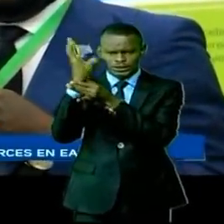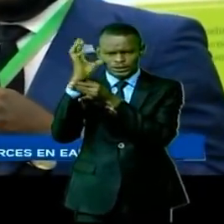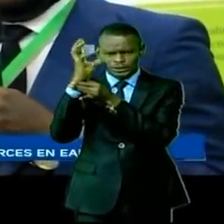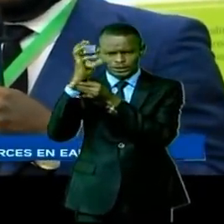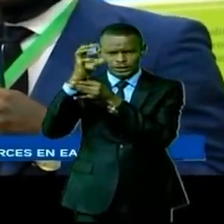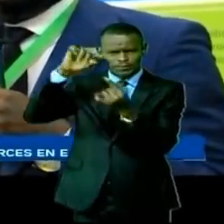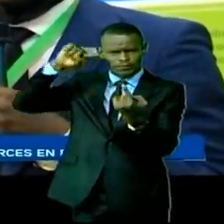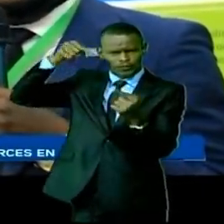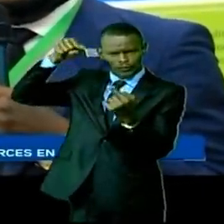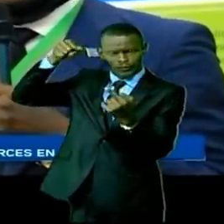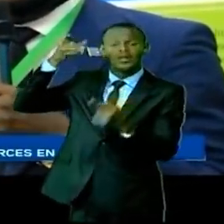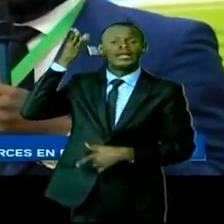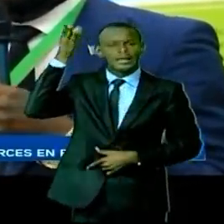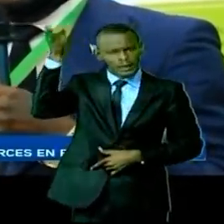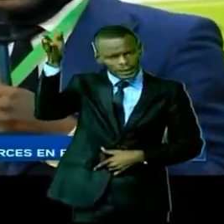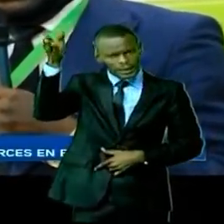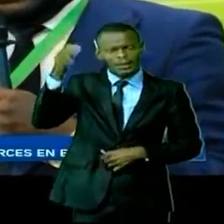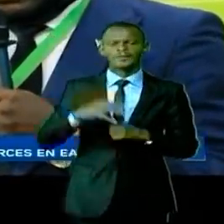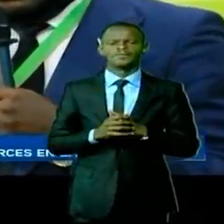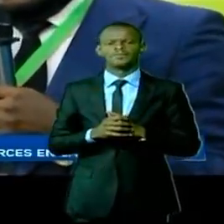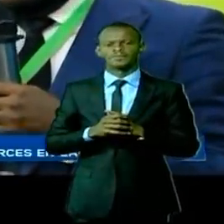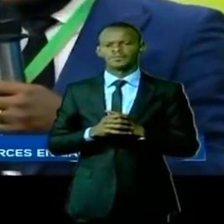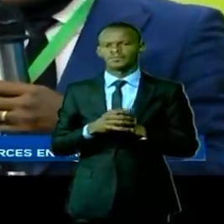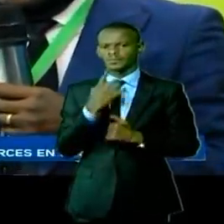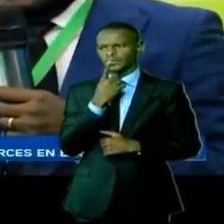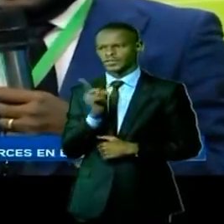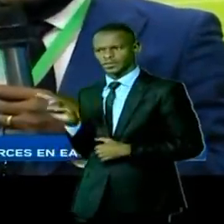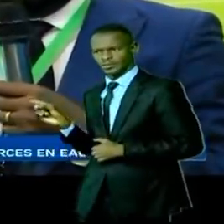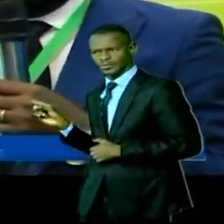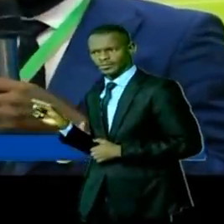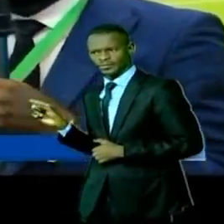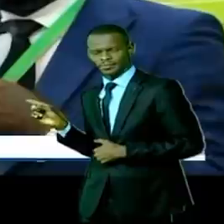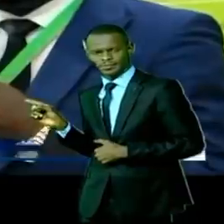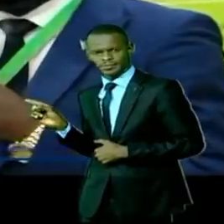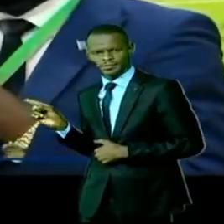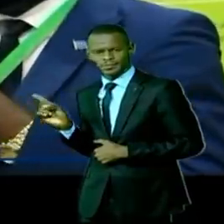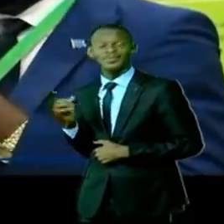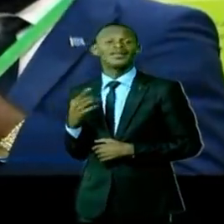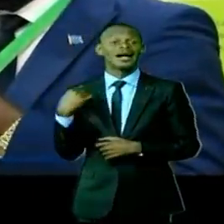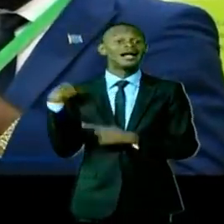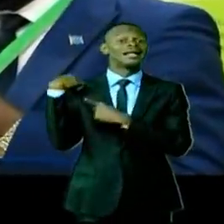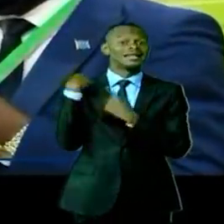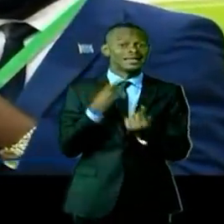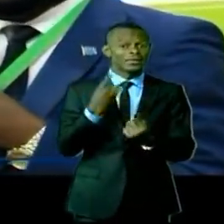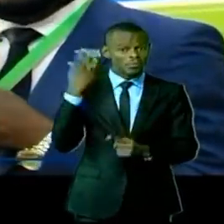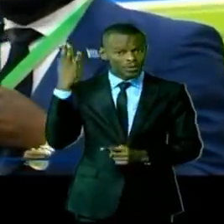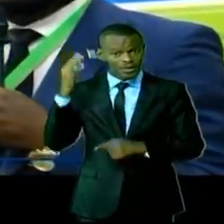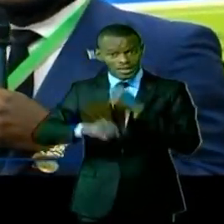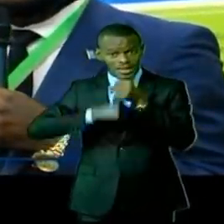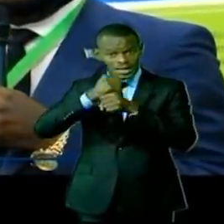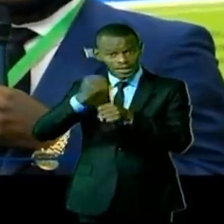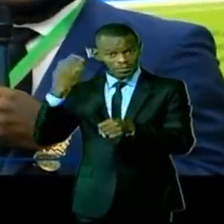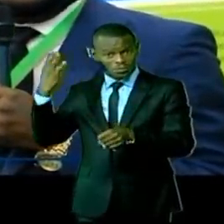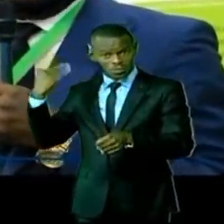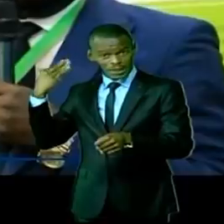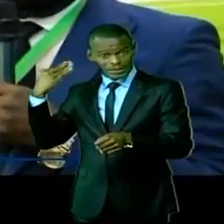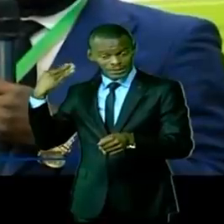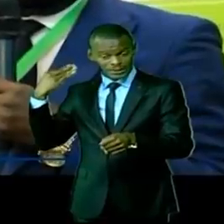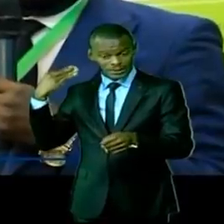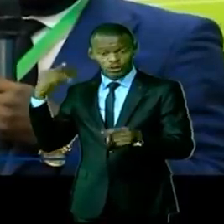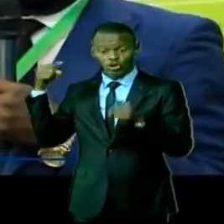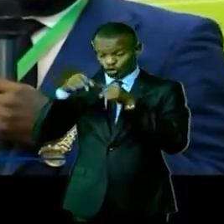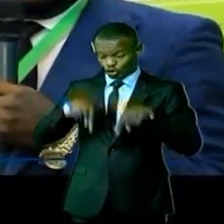cela avait fait une très très agréable coïncidence, le 30 juin exactement 2021, que la République démocratique du Congo